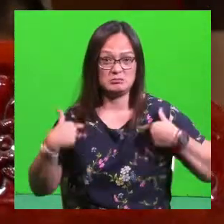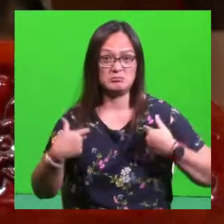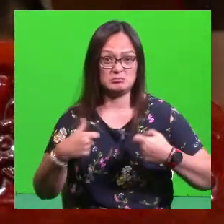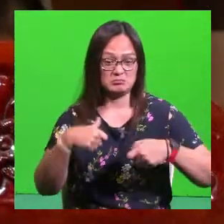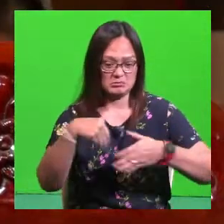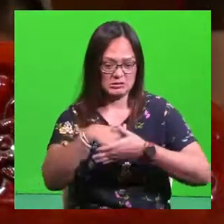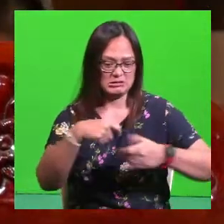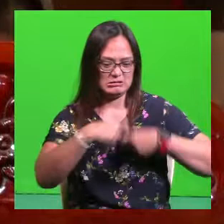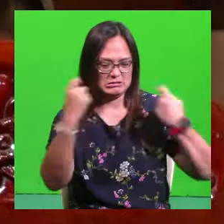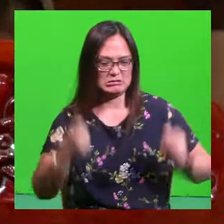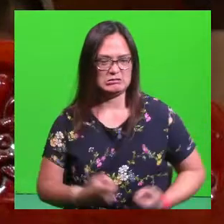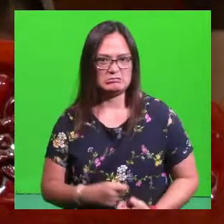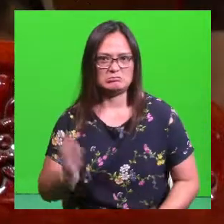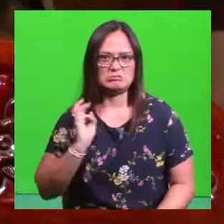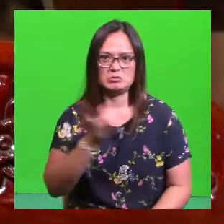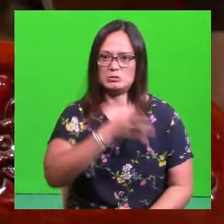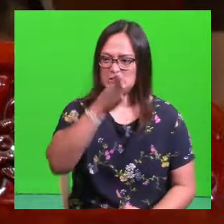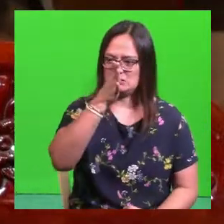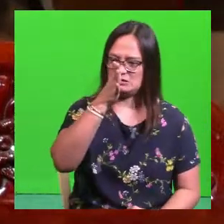Gayon po ang ating pagpapahalaga.